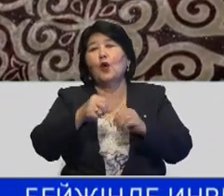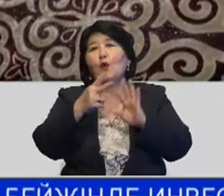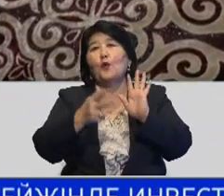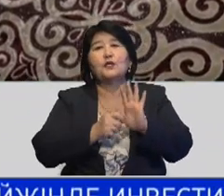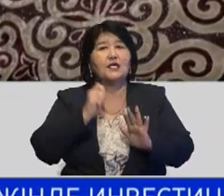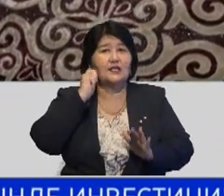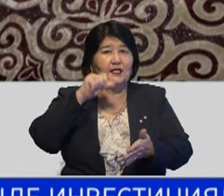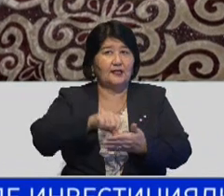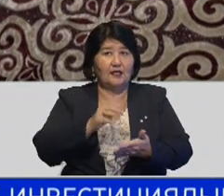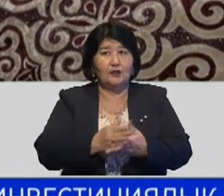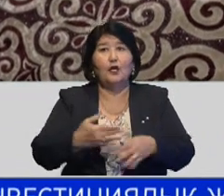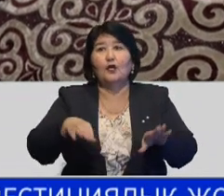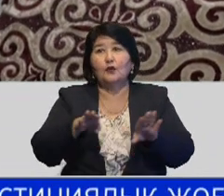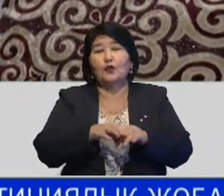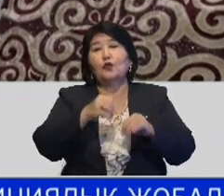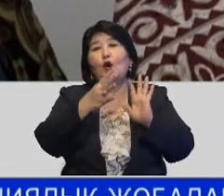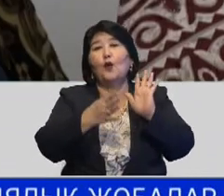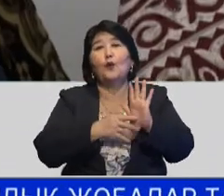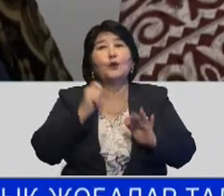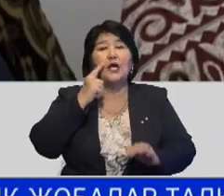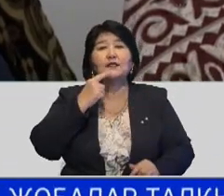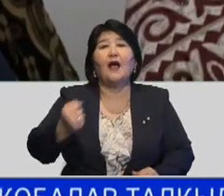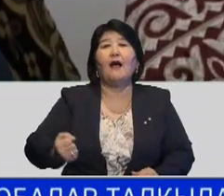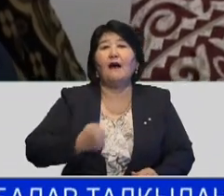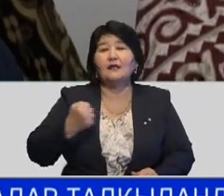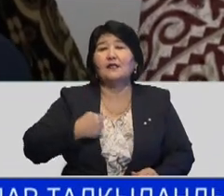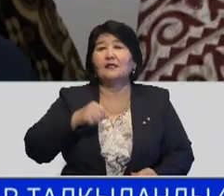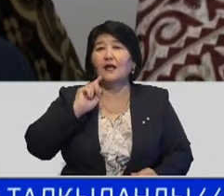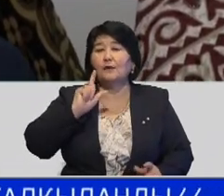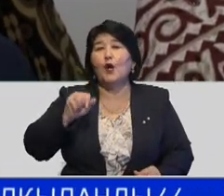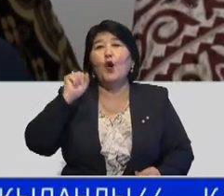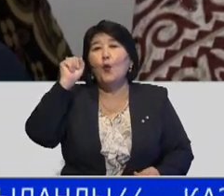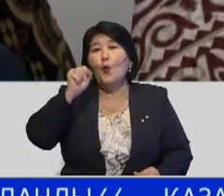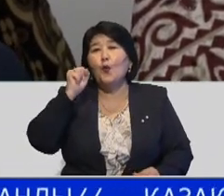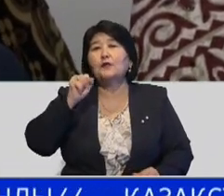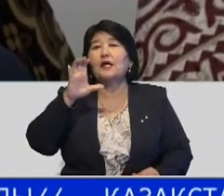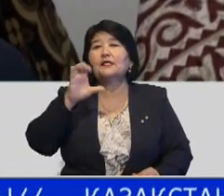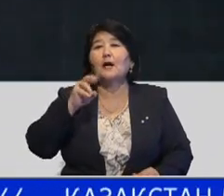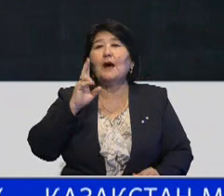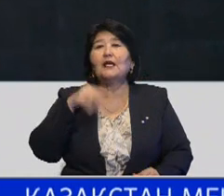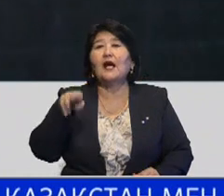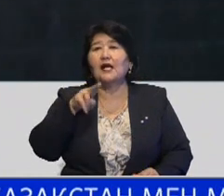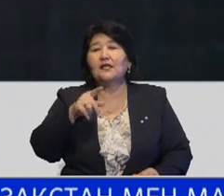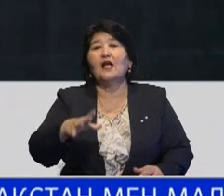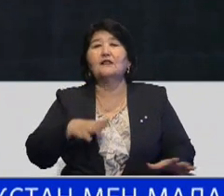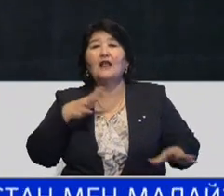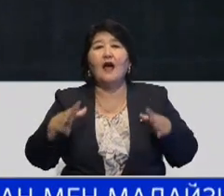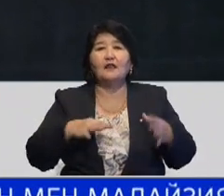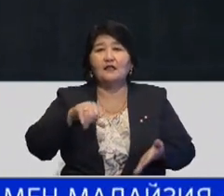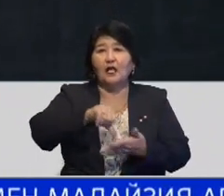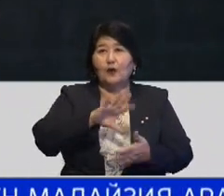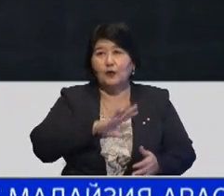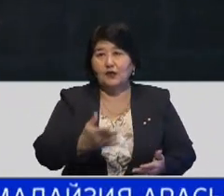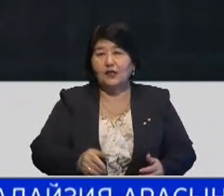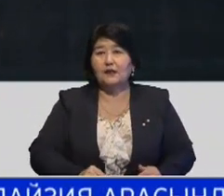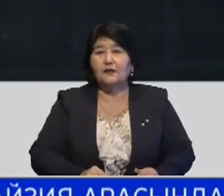18 jasta edi. Söytip 19 jasında asker qatarına alınıp, Özbekistandagı Samarkand şaharında dayınıqtan ötken.